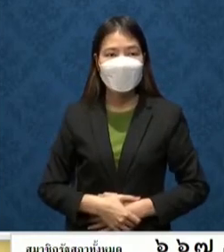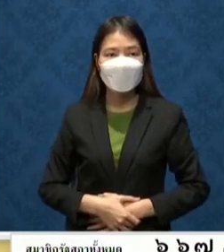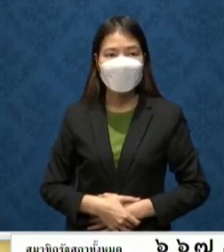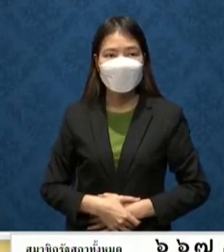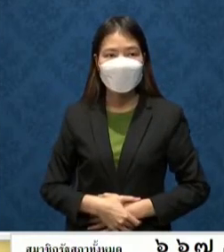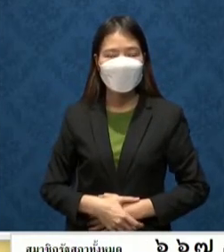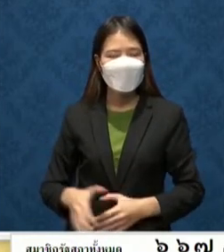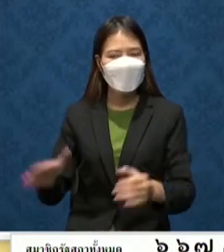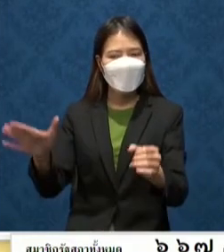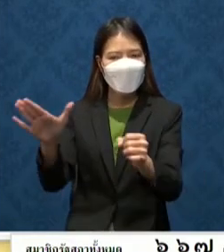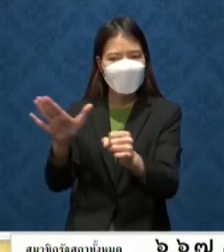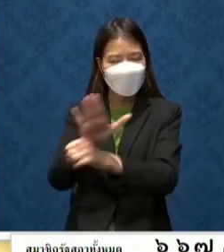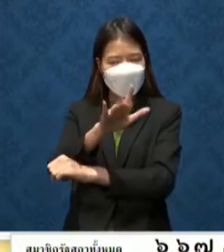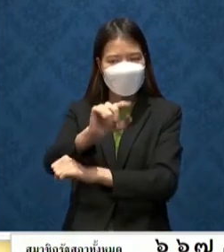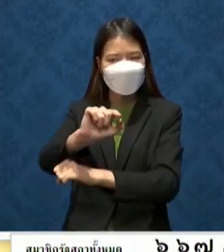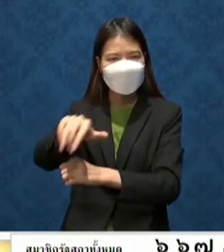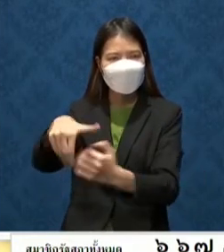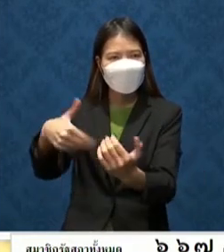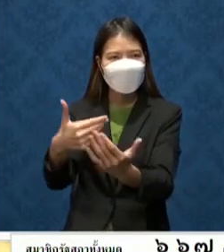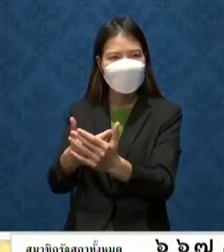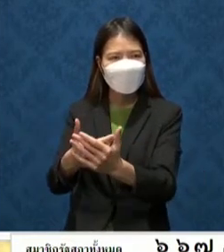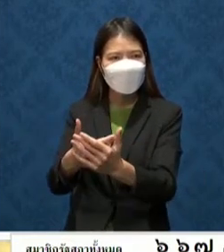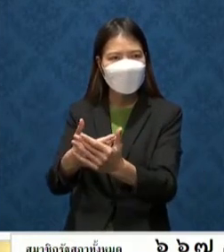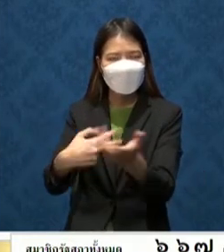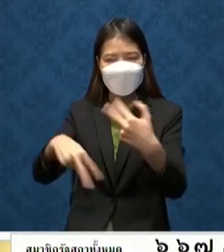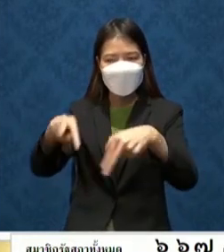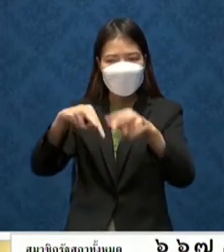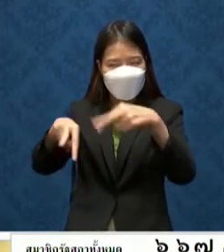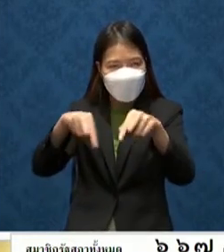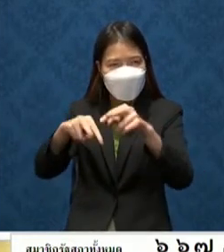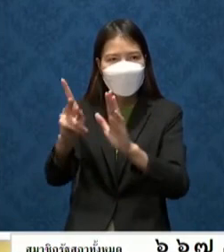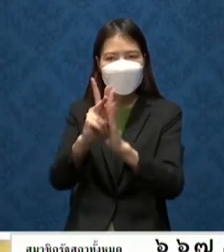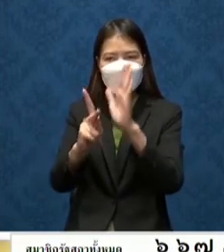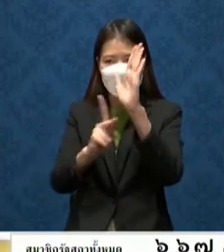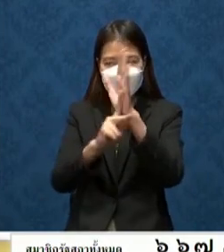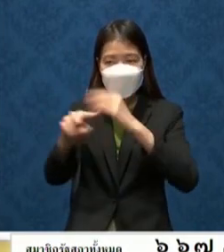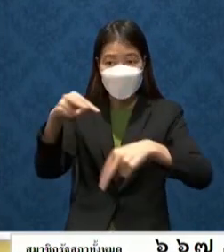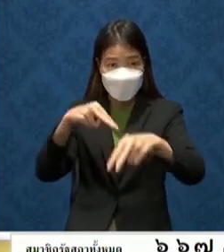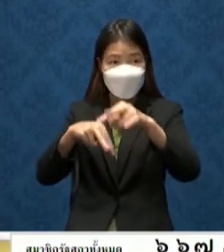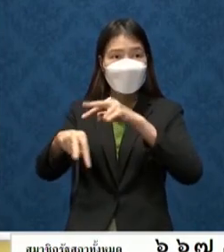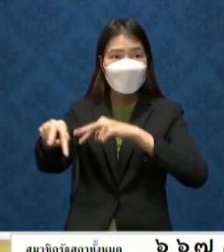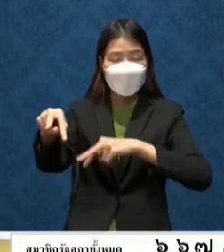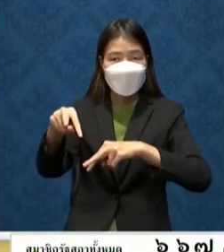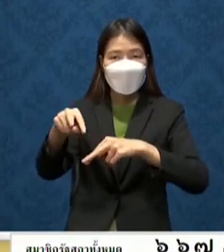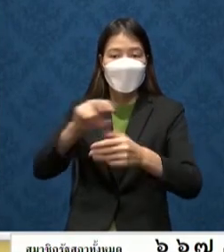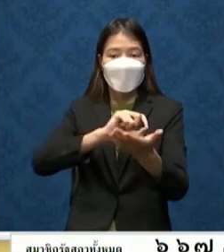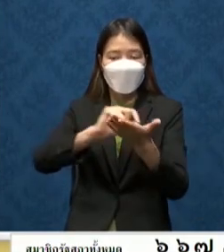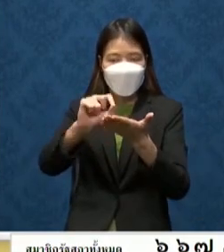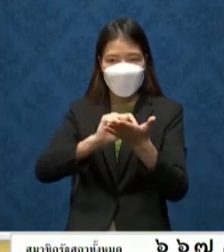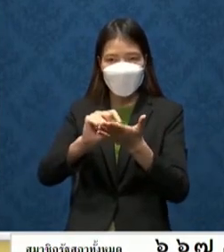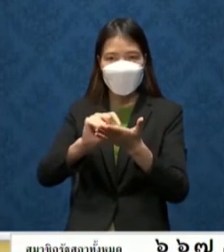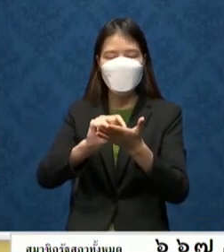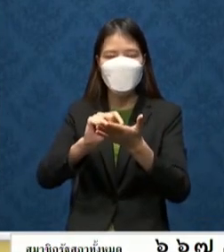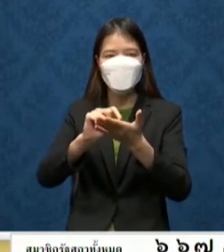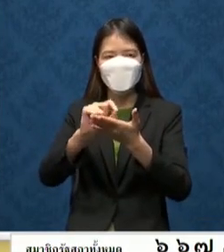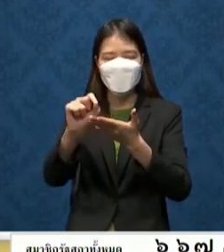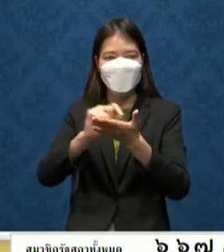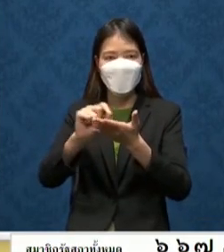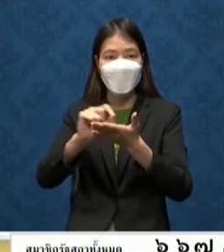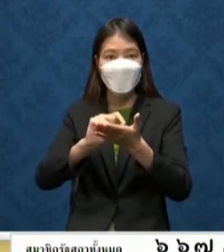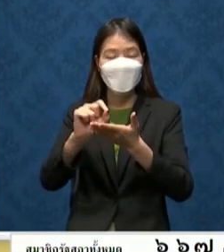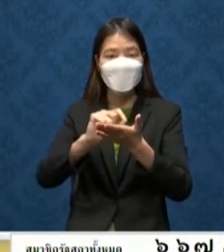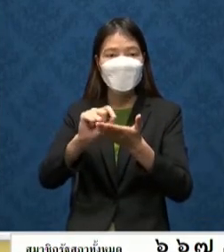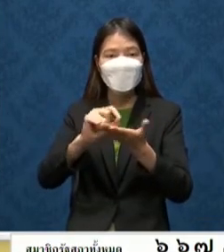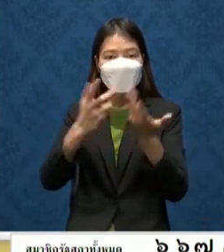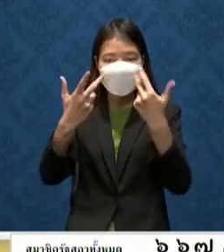ควบคืมหอวาจำเป็นขณะที่กฎหมายที่เขียนก่อนที่บริบทสังค